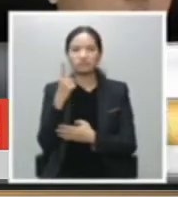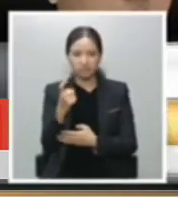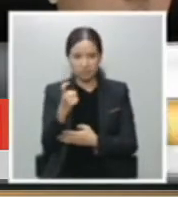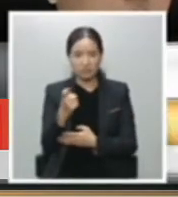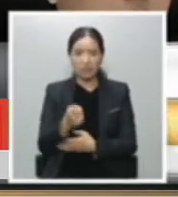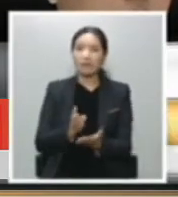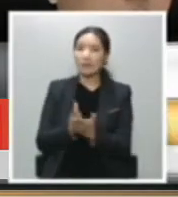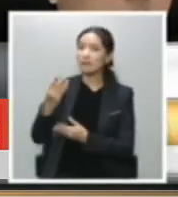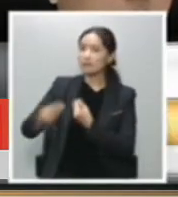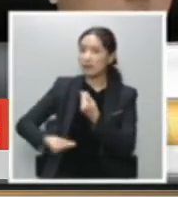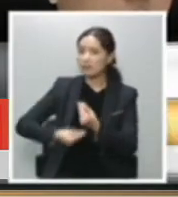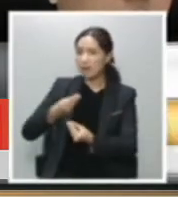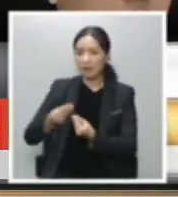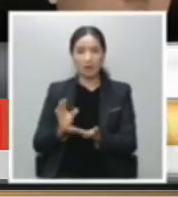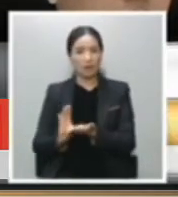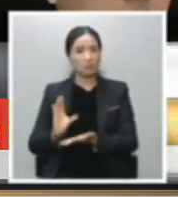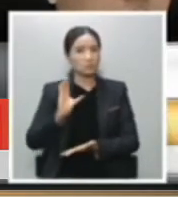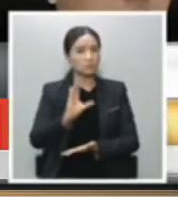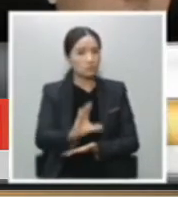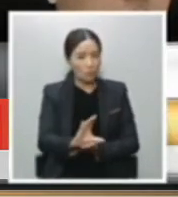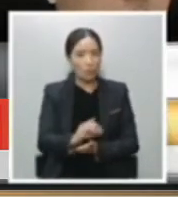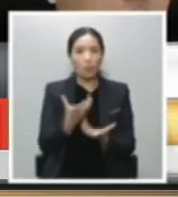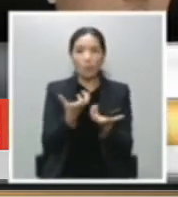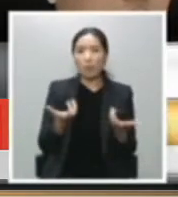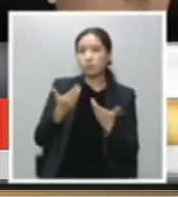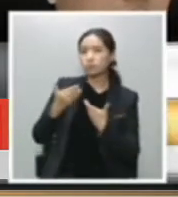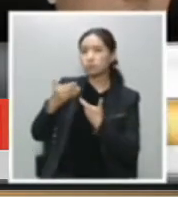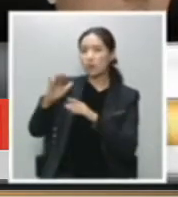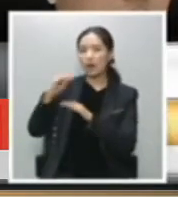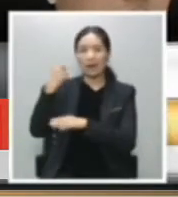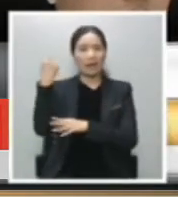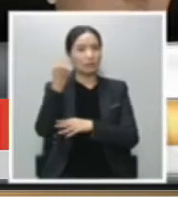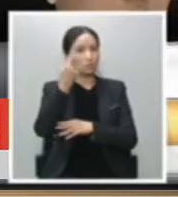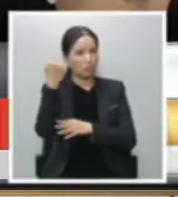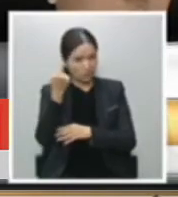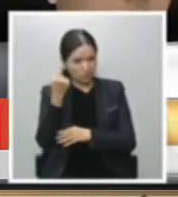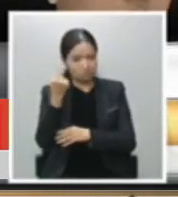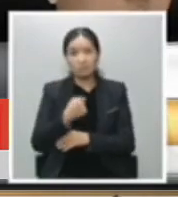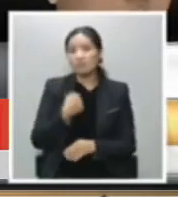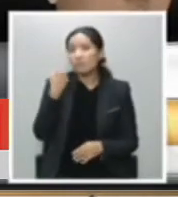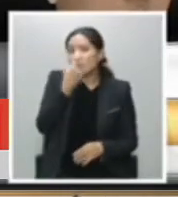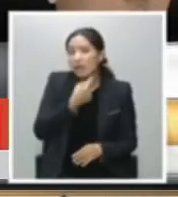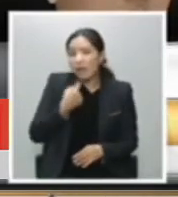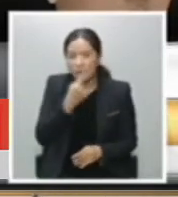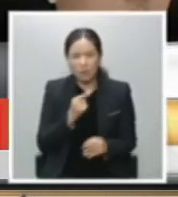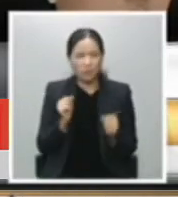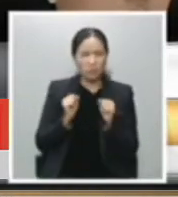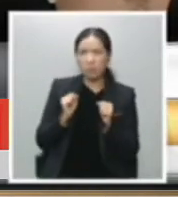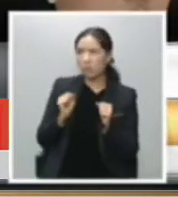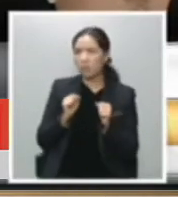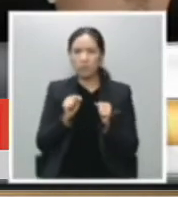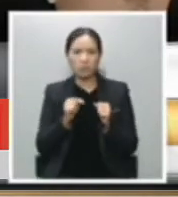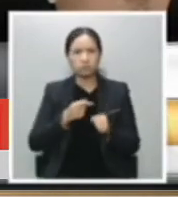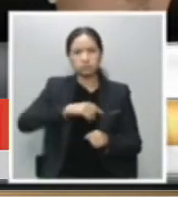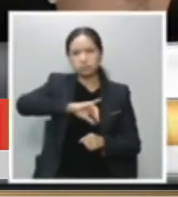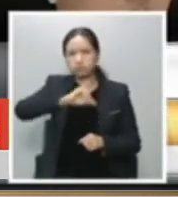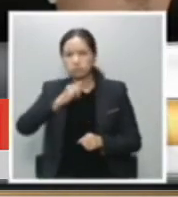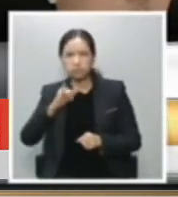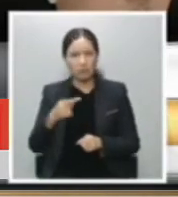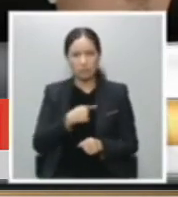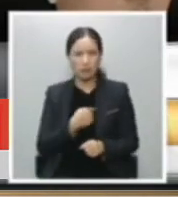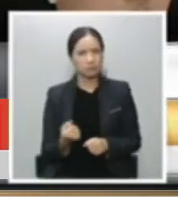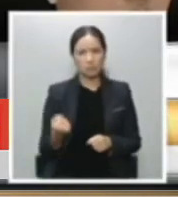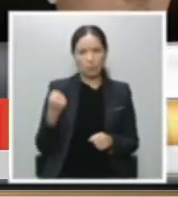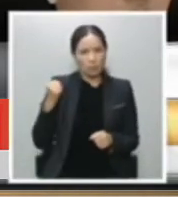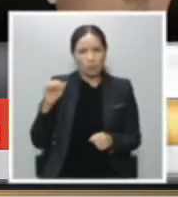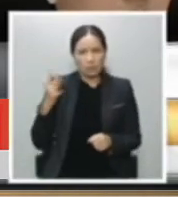การค้าการลงทุนการส่งออกการท่องเที่ยวใครก็หวาดหวั่นกับความไม่มั่นคง